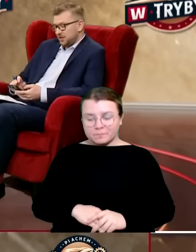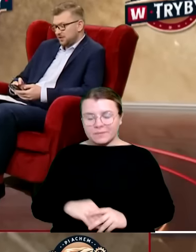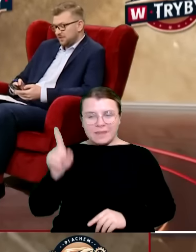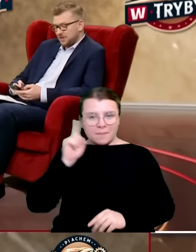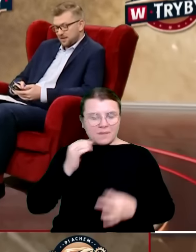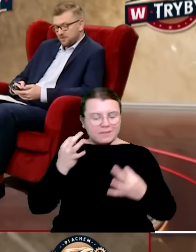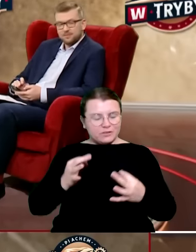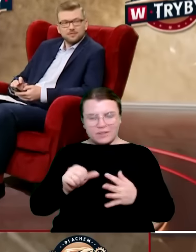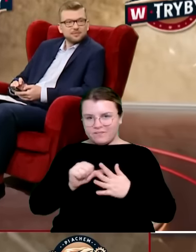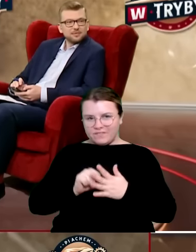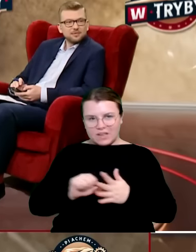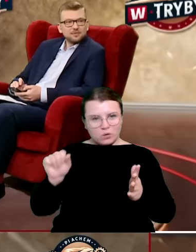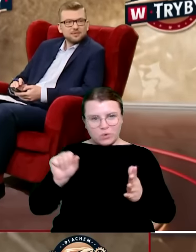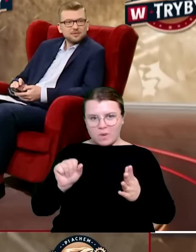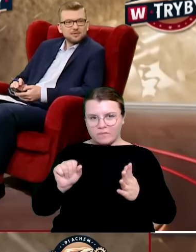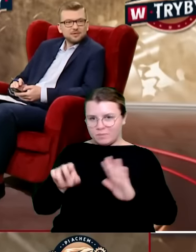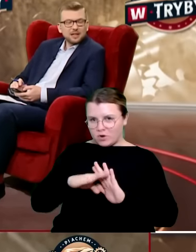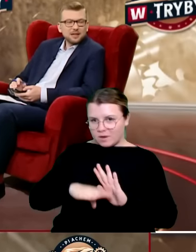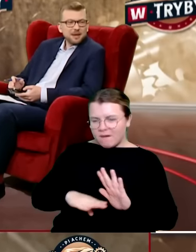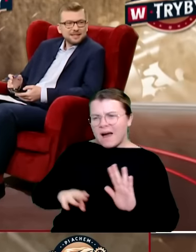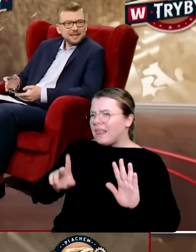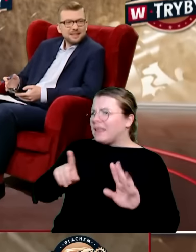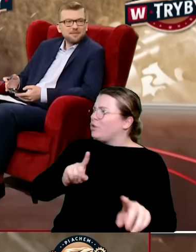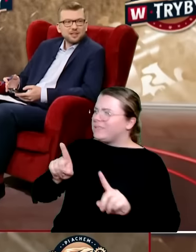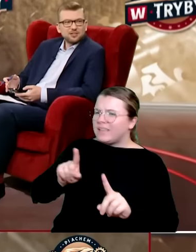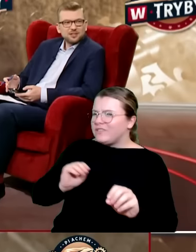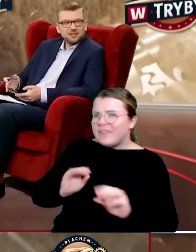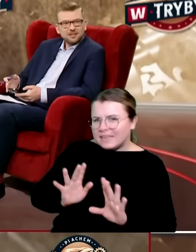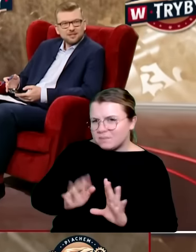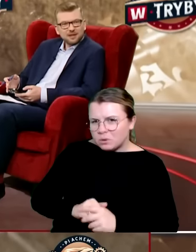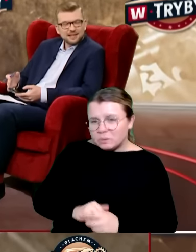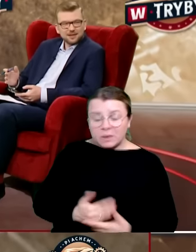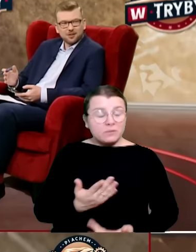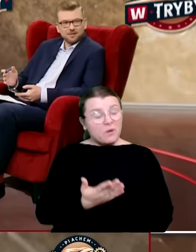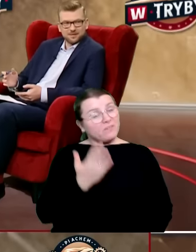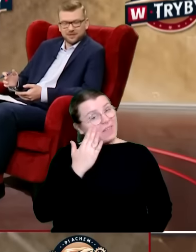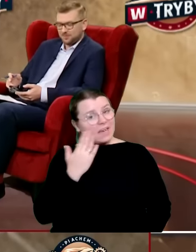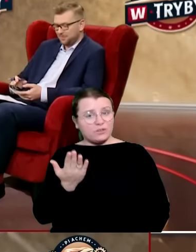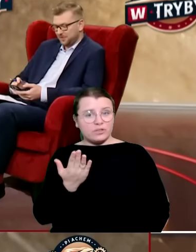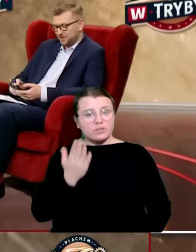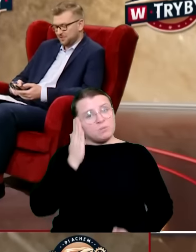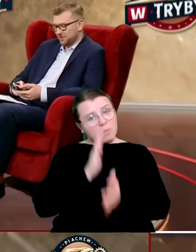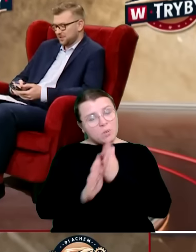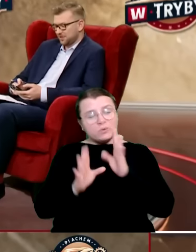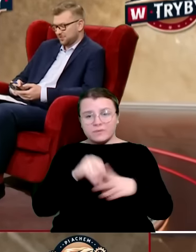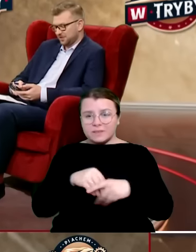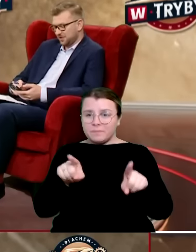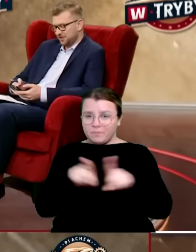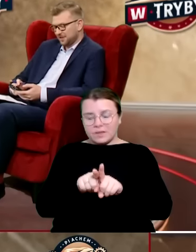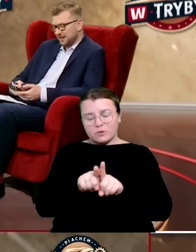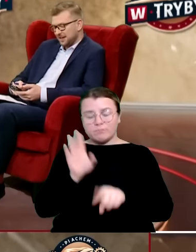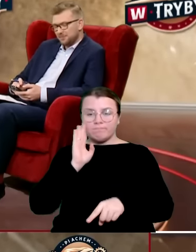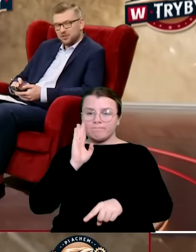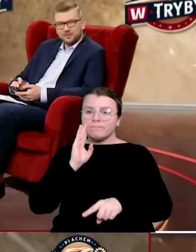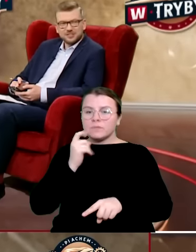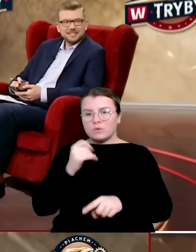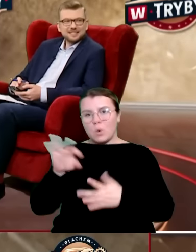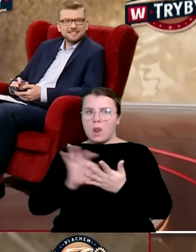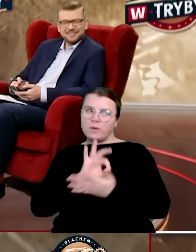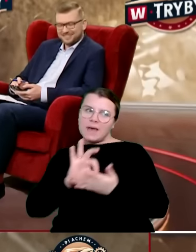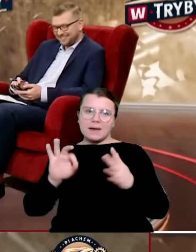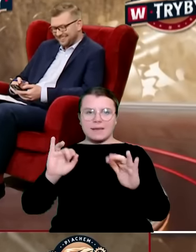Wyjątkowy w dzisiejszym ale tak, wydaniu. Czyli jak? Takim akcentem, wiesz, hazardowym wręcz bym powiedział, jeżeli chodzi o to. Bo